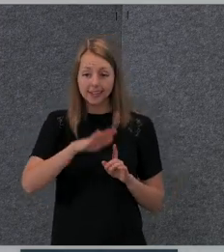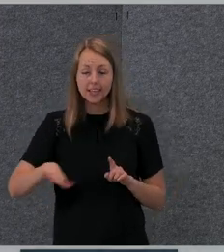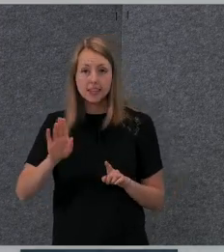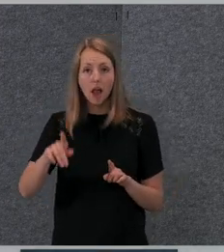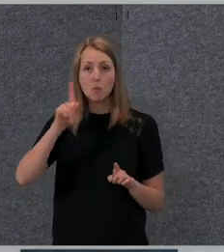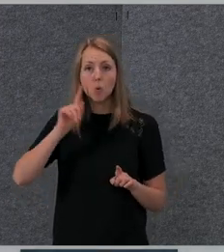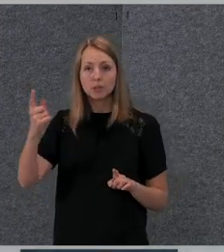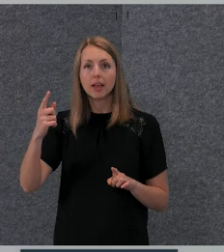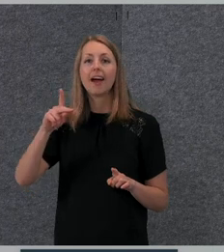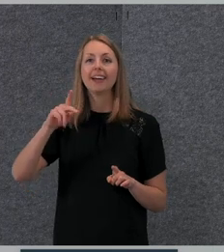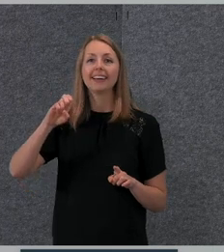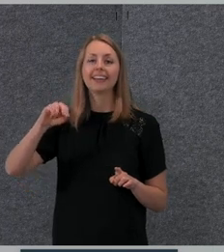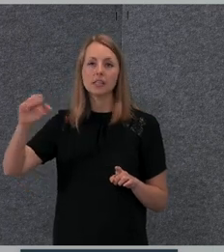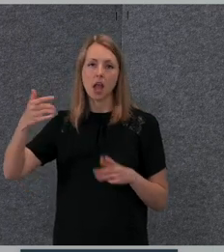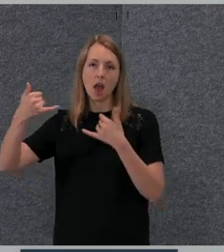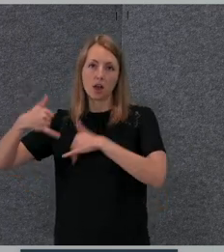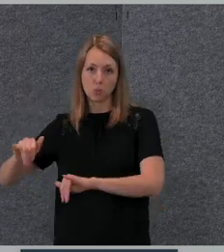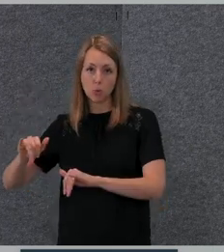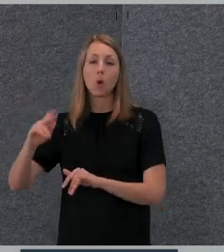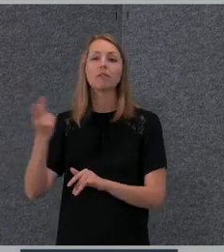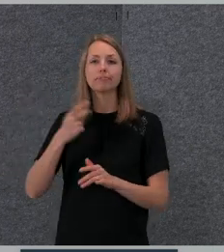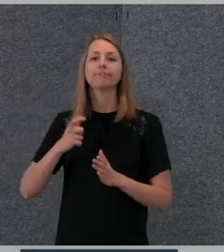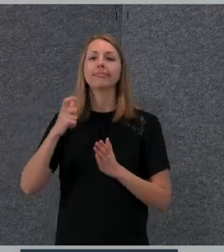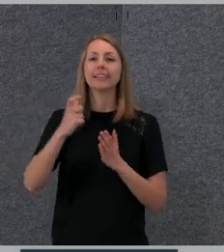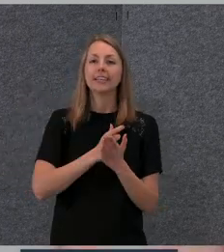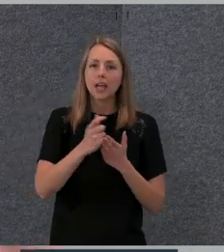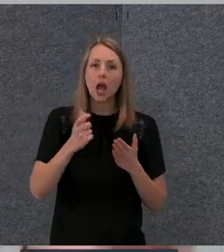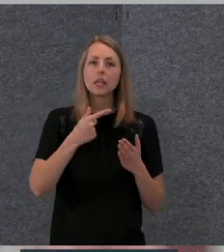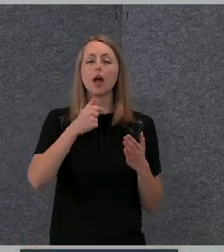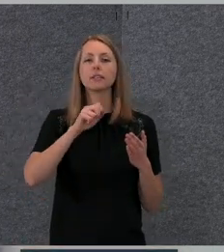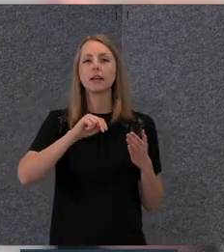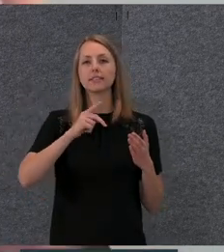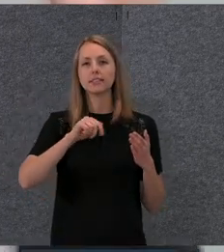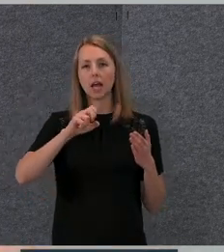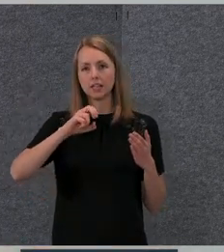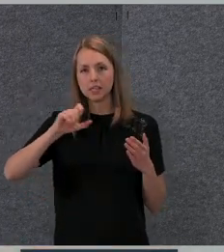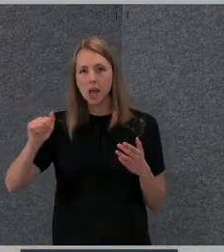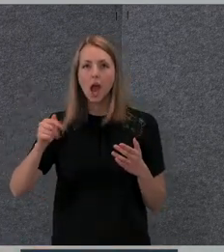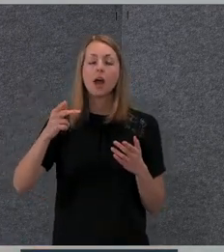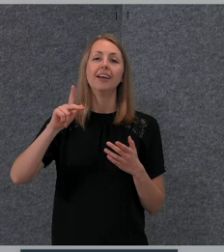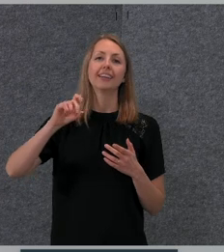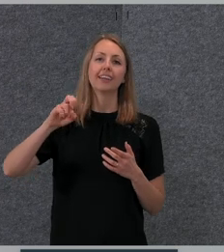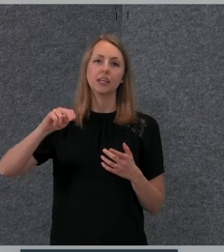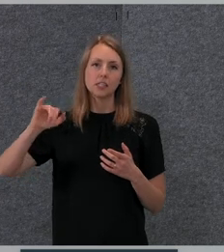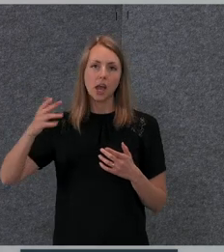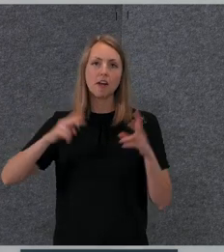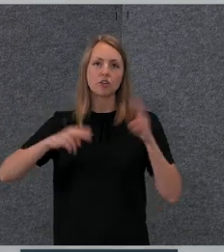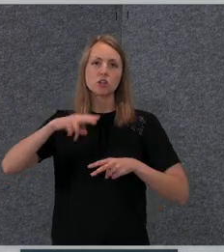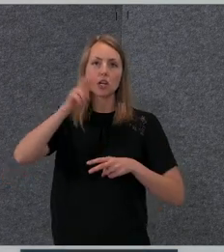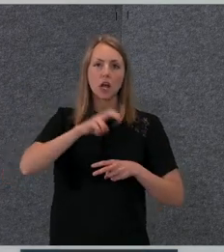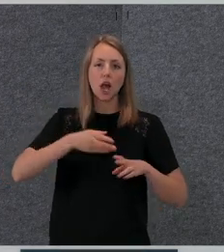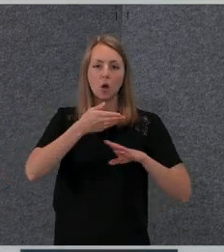geboren. Wir selbst waren in Ghana, Tansania und Kenia in verschiedenen Krankenhäusern und so weiter.